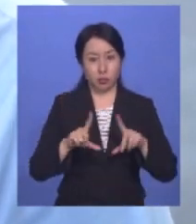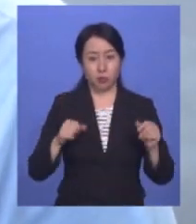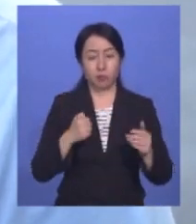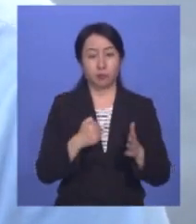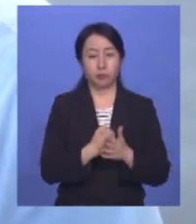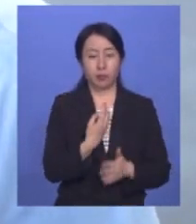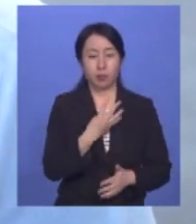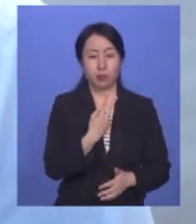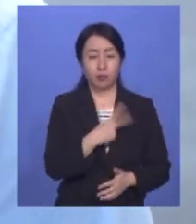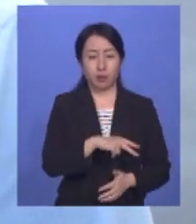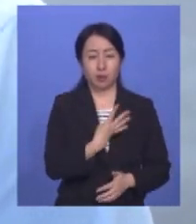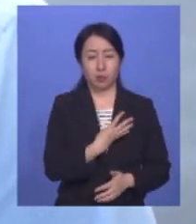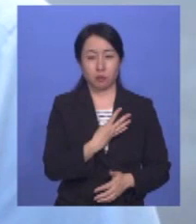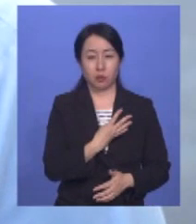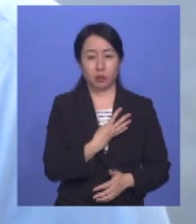24-й